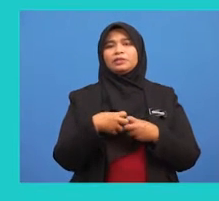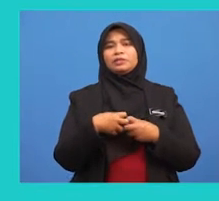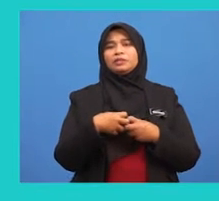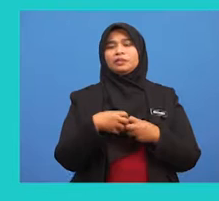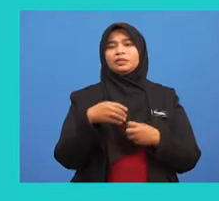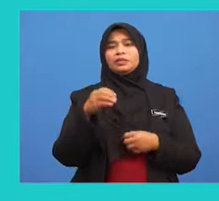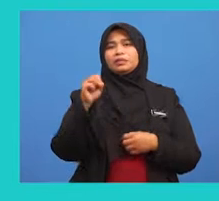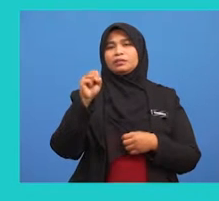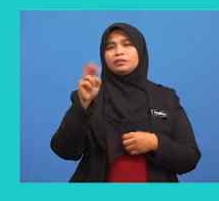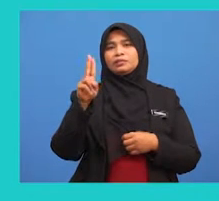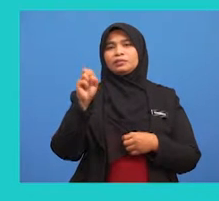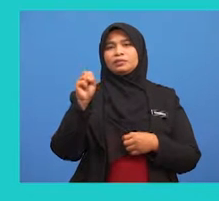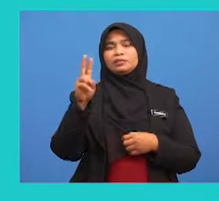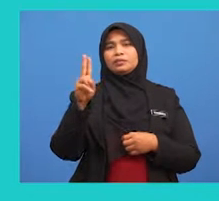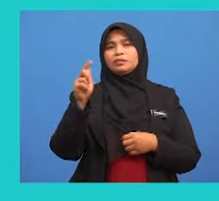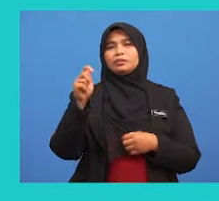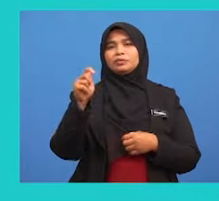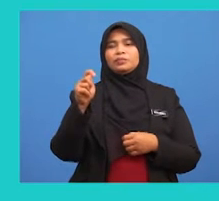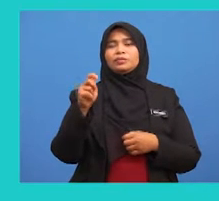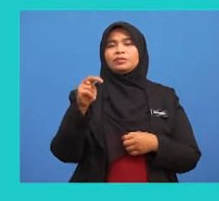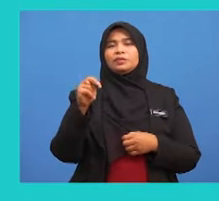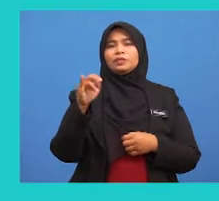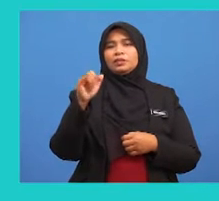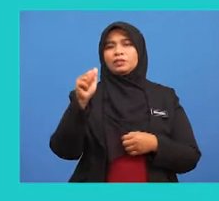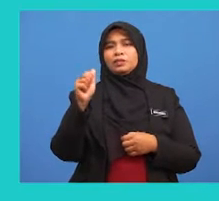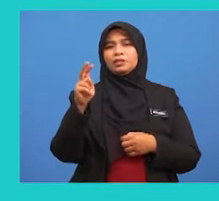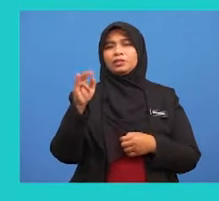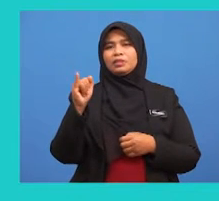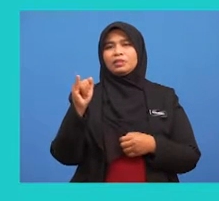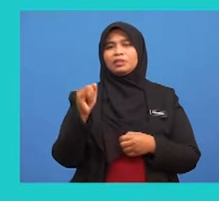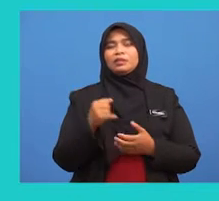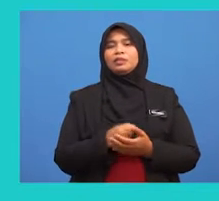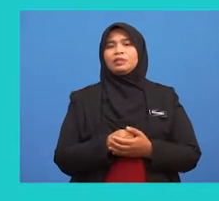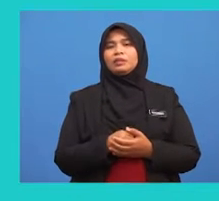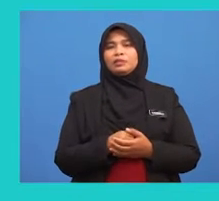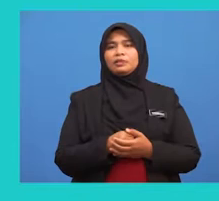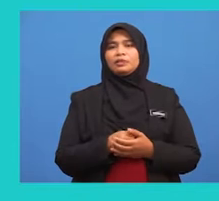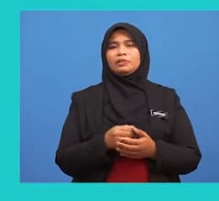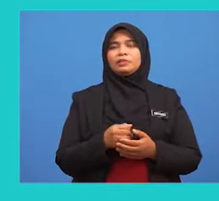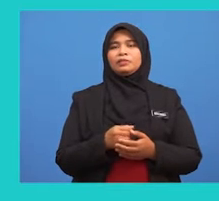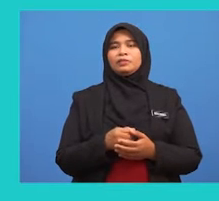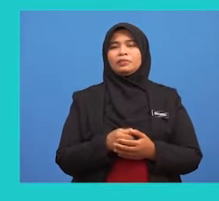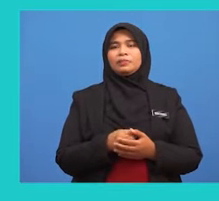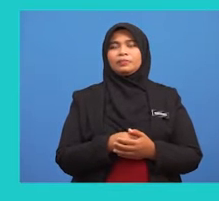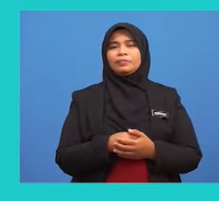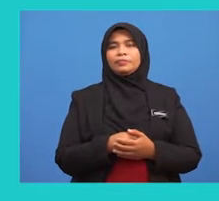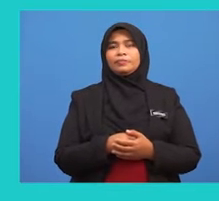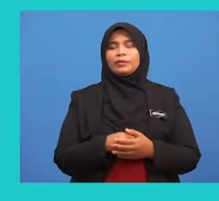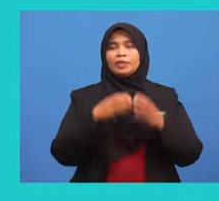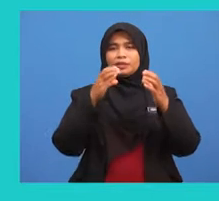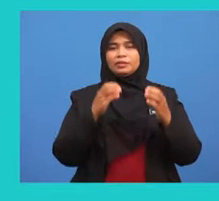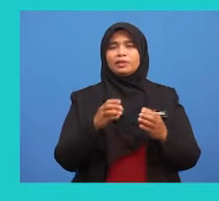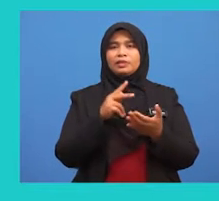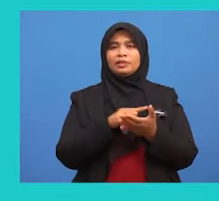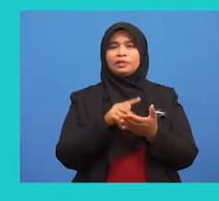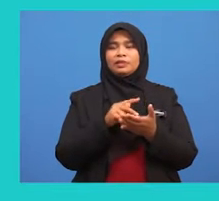disusut nilaikan 10% setahun mengikut kaedah garis lurus.